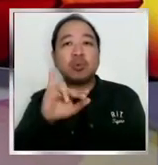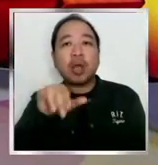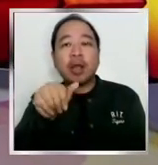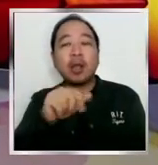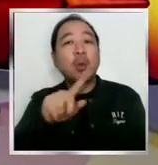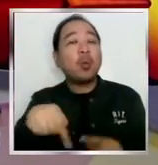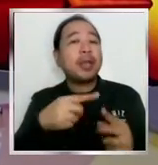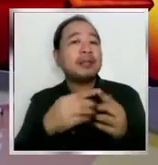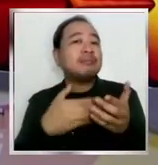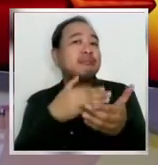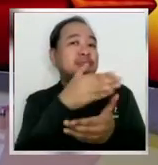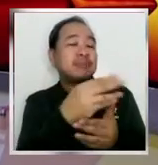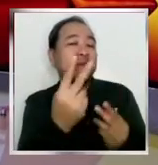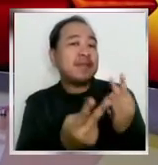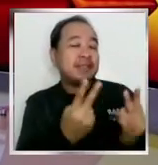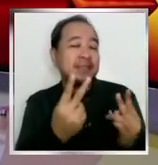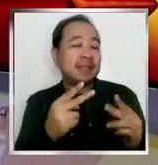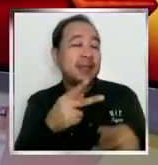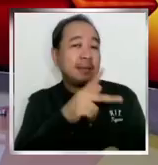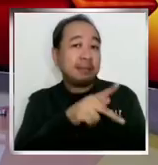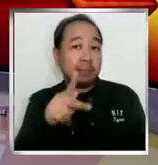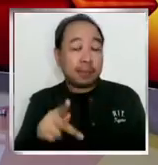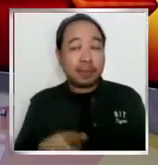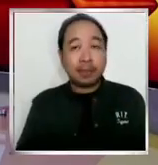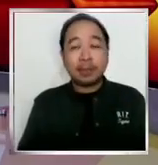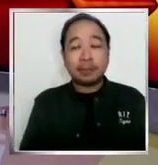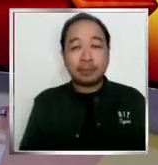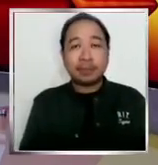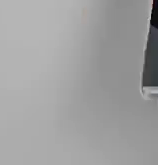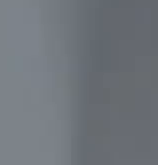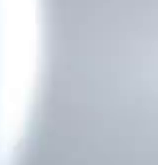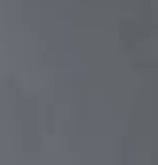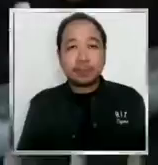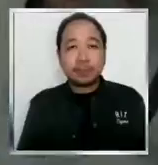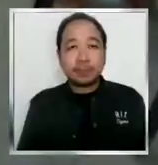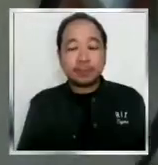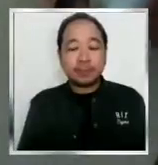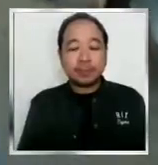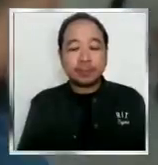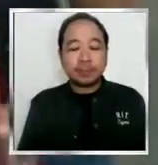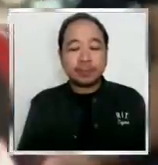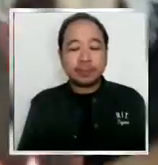ni Joanne Ponsoy ng GMA Regional TV 1 North Central Luzon.